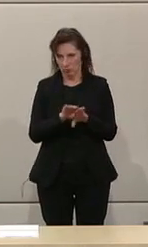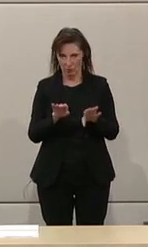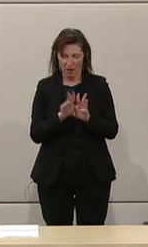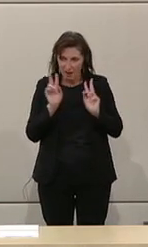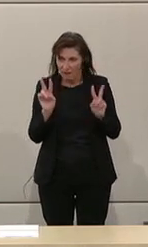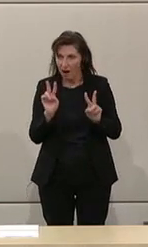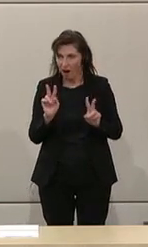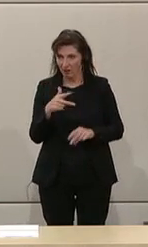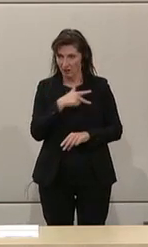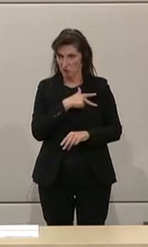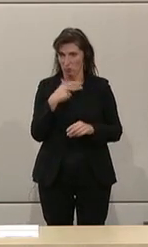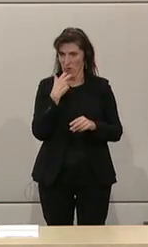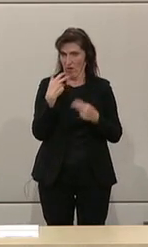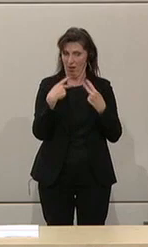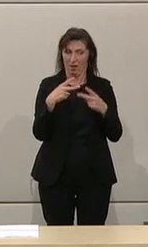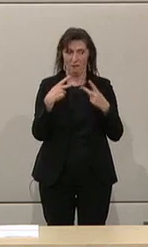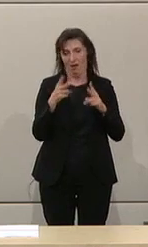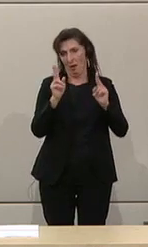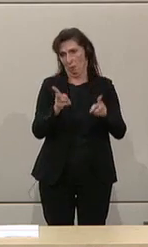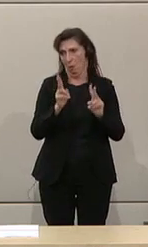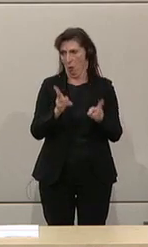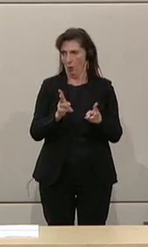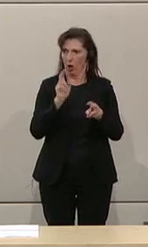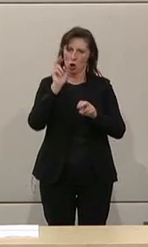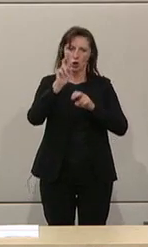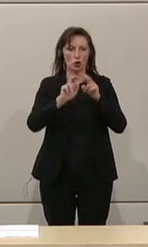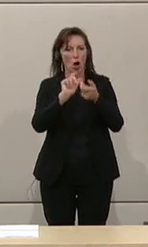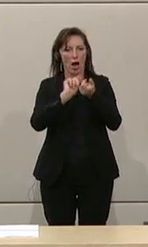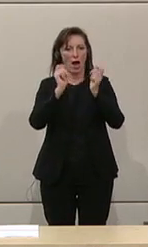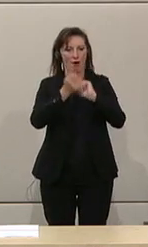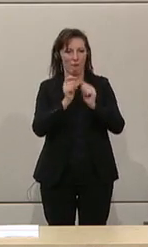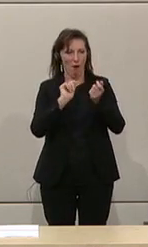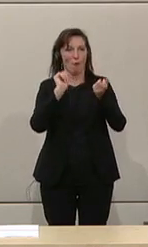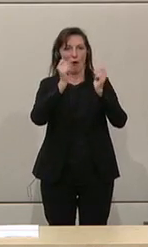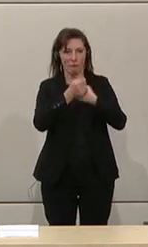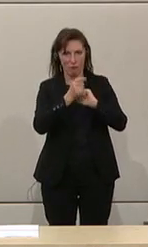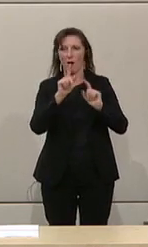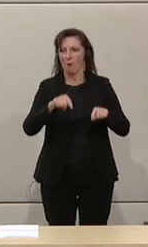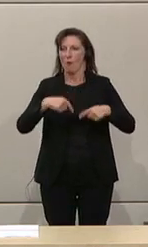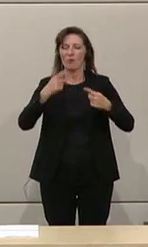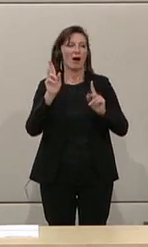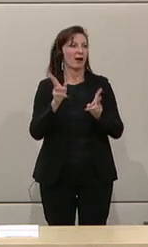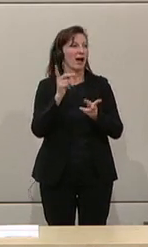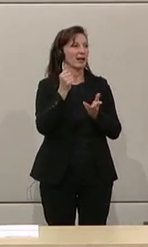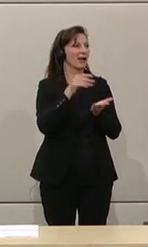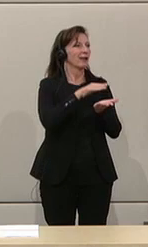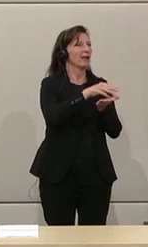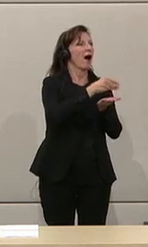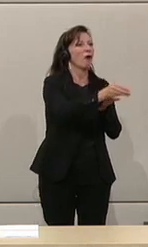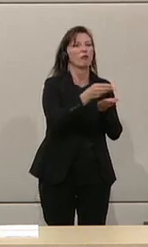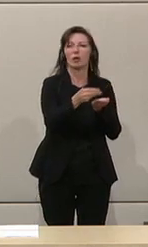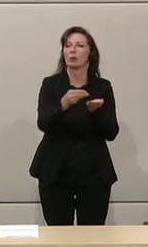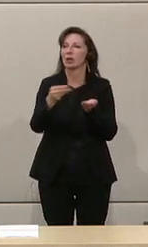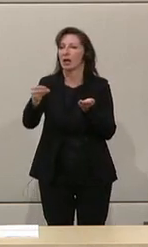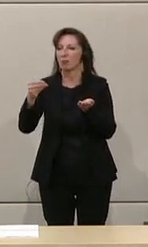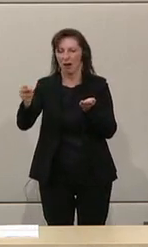weiterhin die Möglichkeit haben, im Rahmen von Steuerreformen Geld zu verteilen, das die SPÖ den Steuerzahlern vorher weggenommen hat.